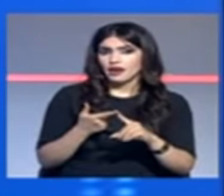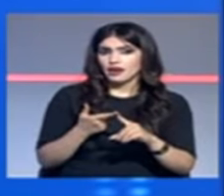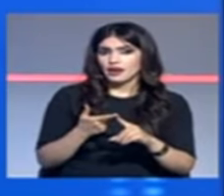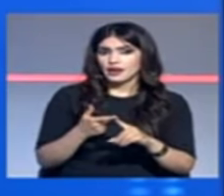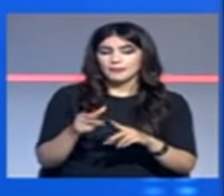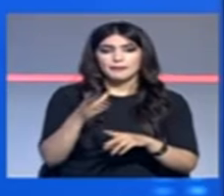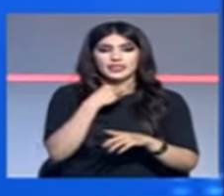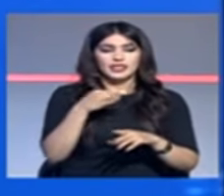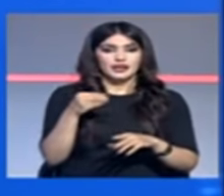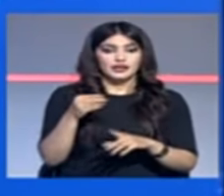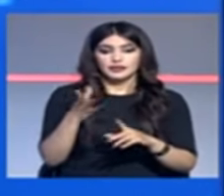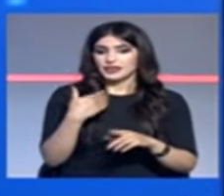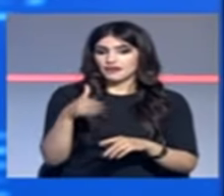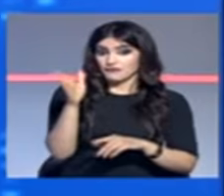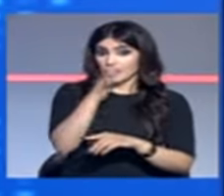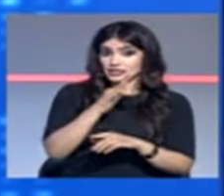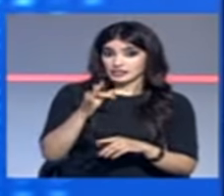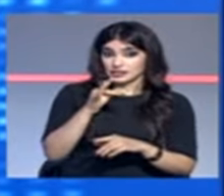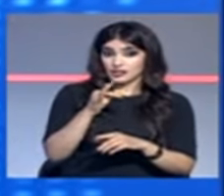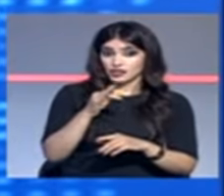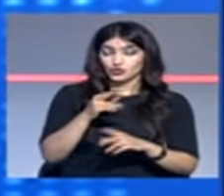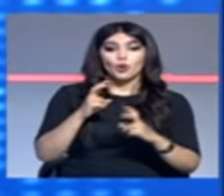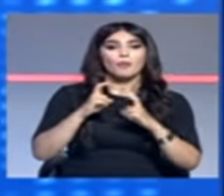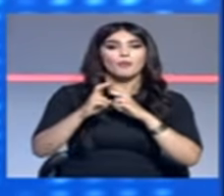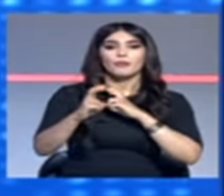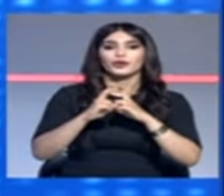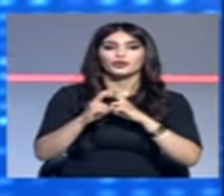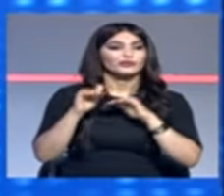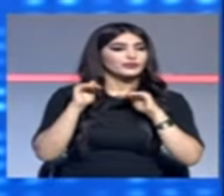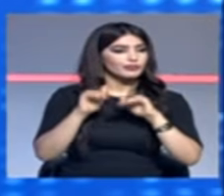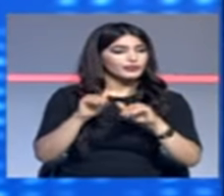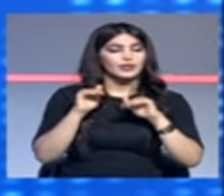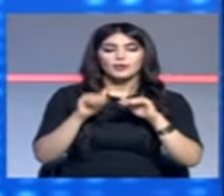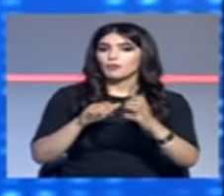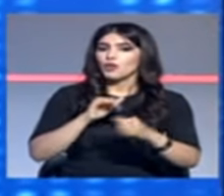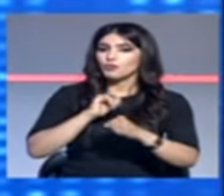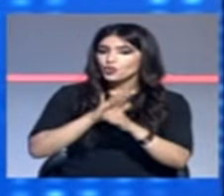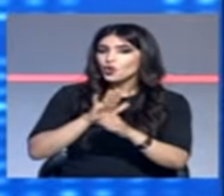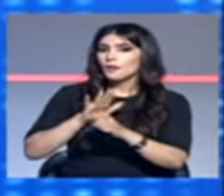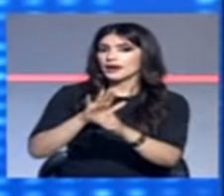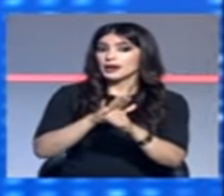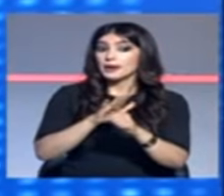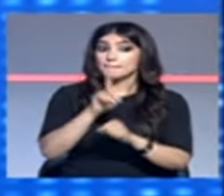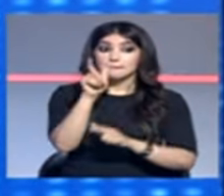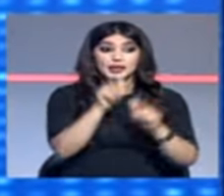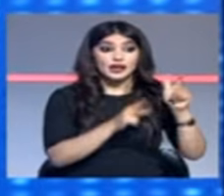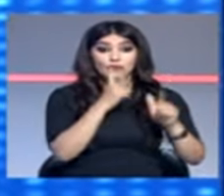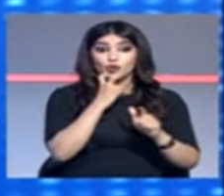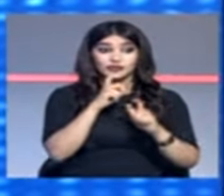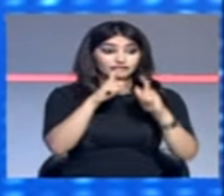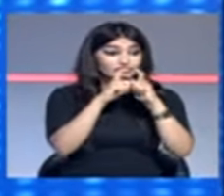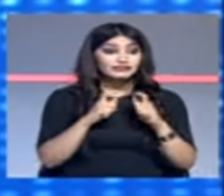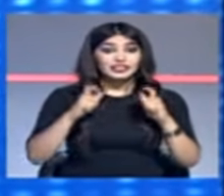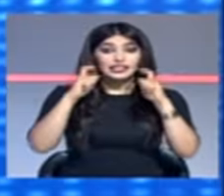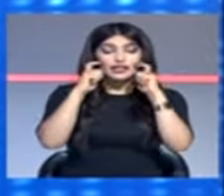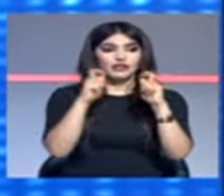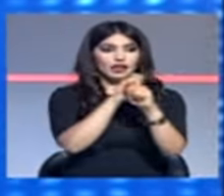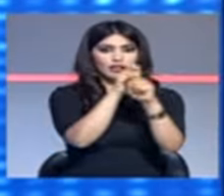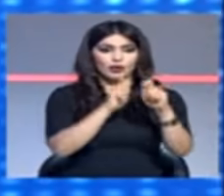حتى بلاد حتى في فرنسا لو مترو سي لو مترو معبي فيه العباد، اما العباد لابسين الكمامه. نعم. مش